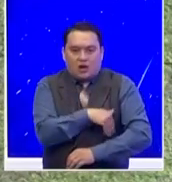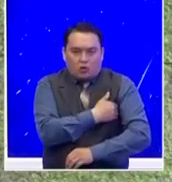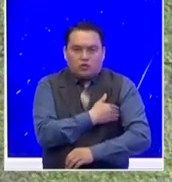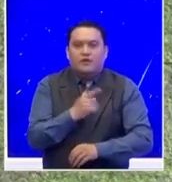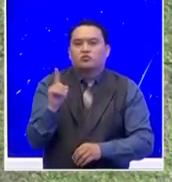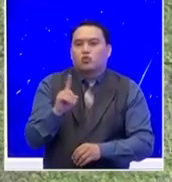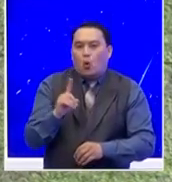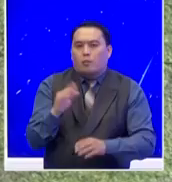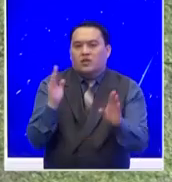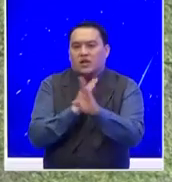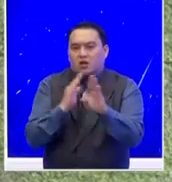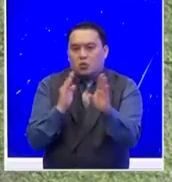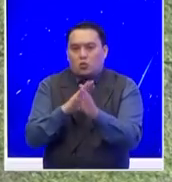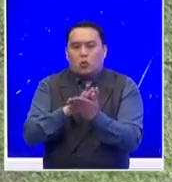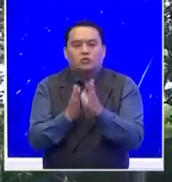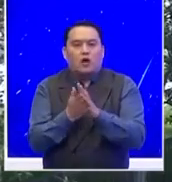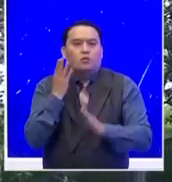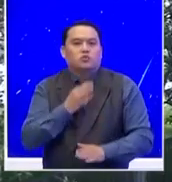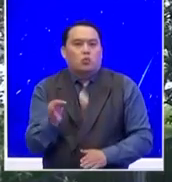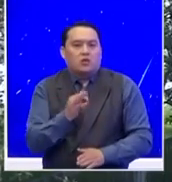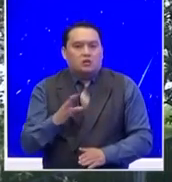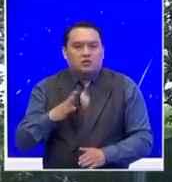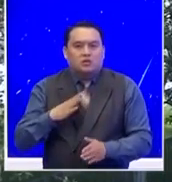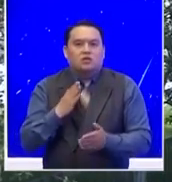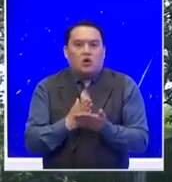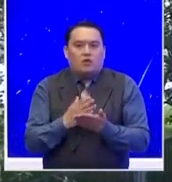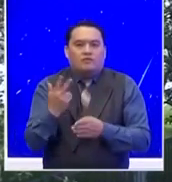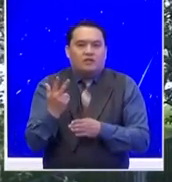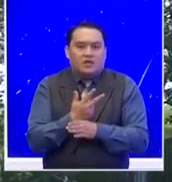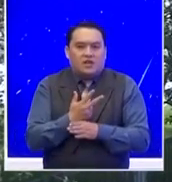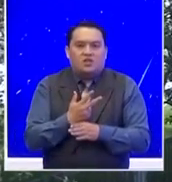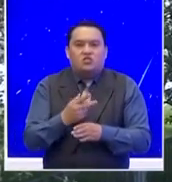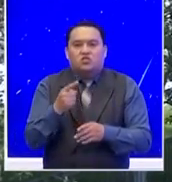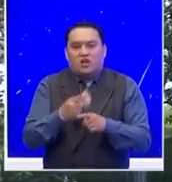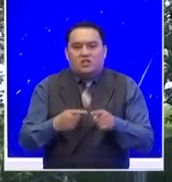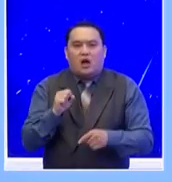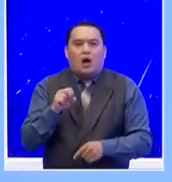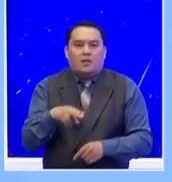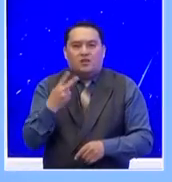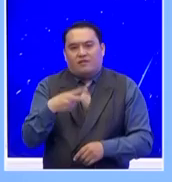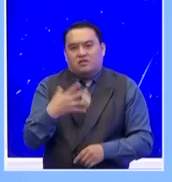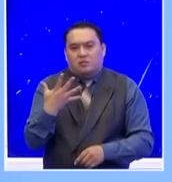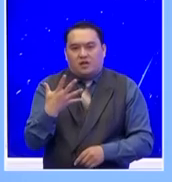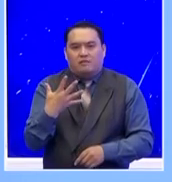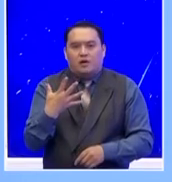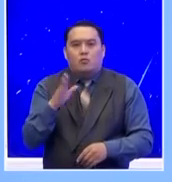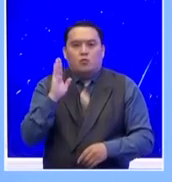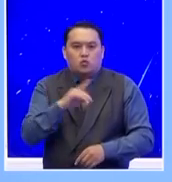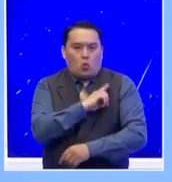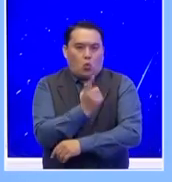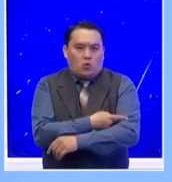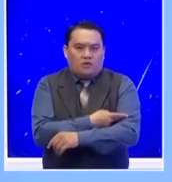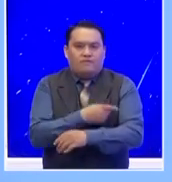Стоит заметить, природно-климатические условия Алматинской области таковы, что в третьей декаде апреля, начиная с 25 числа, ожидается